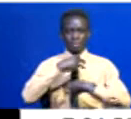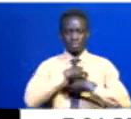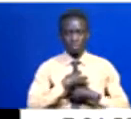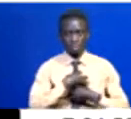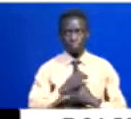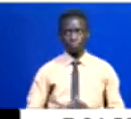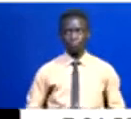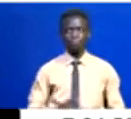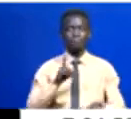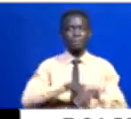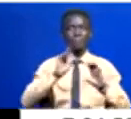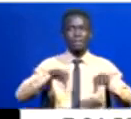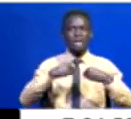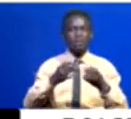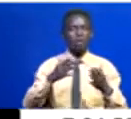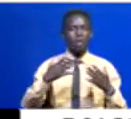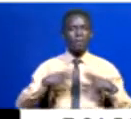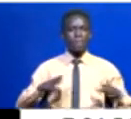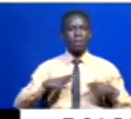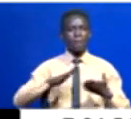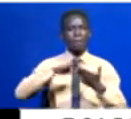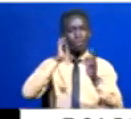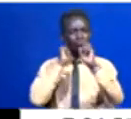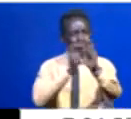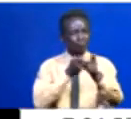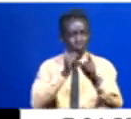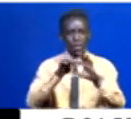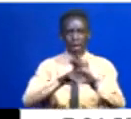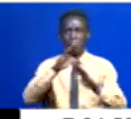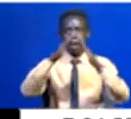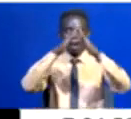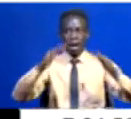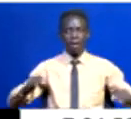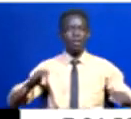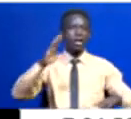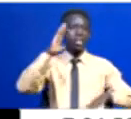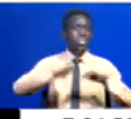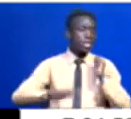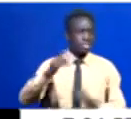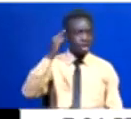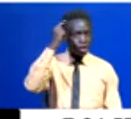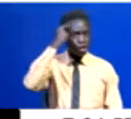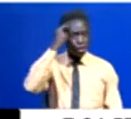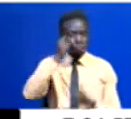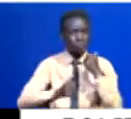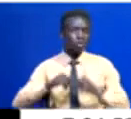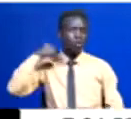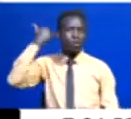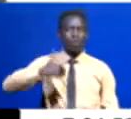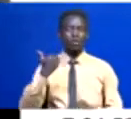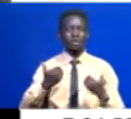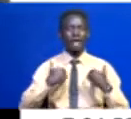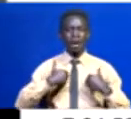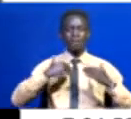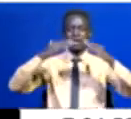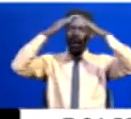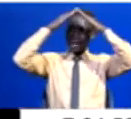more peace in their hearts than the knowledge they will always have a roof